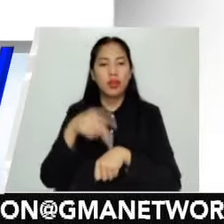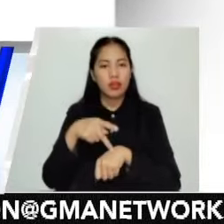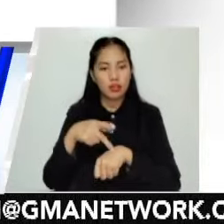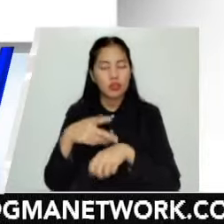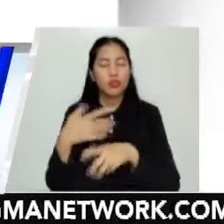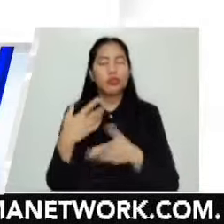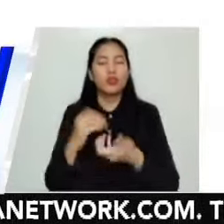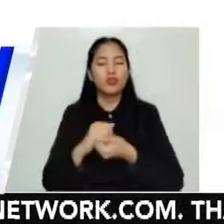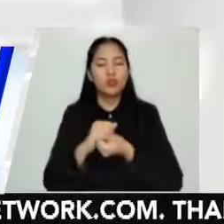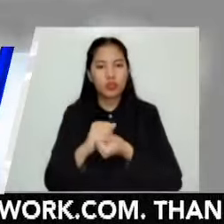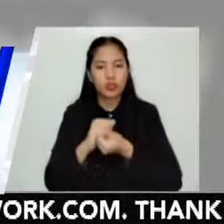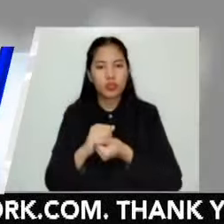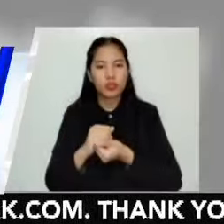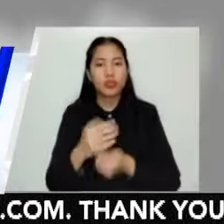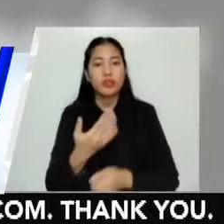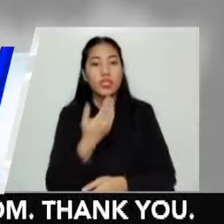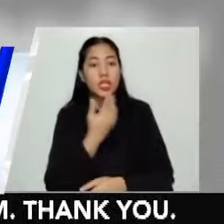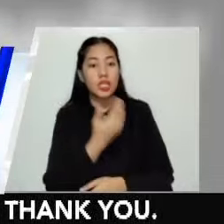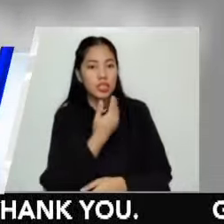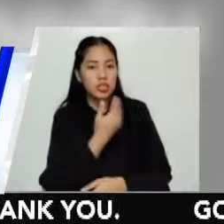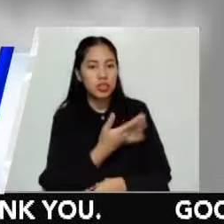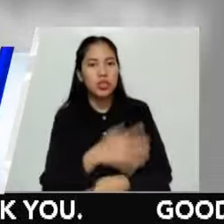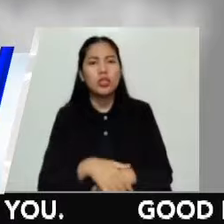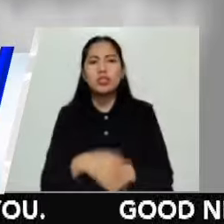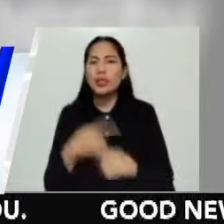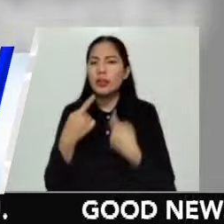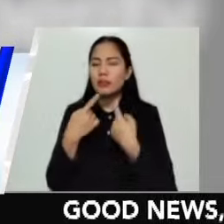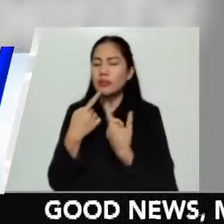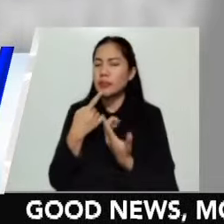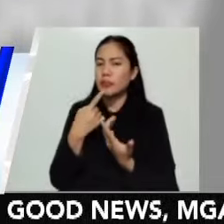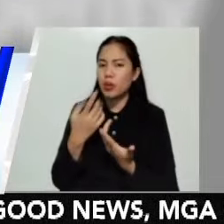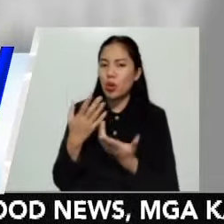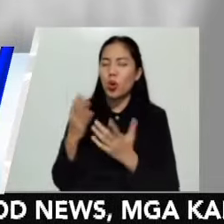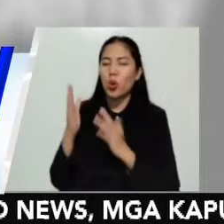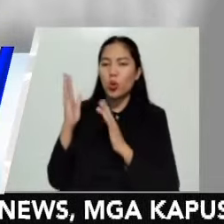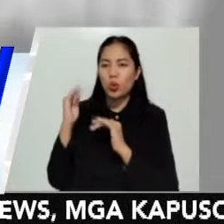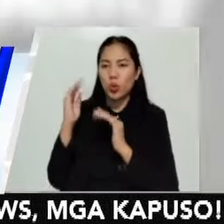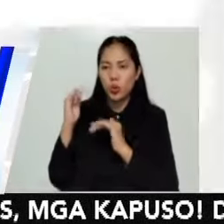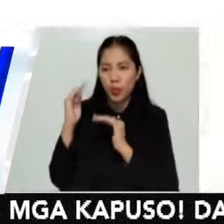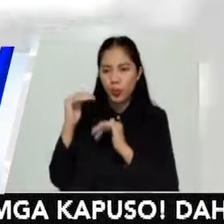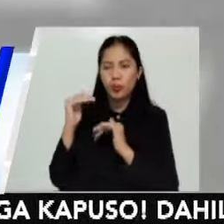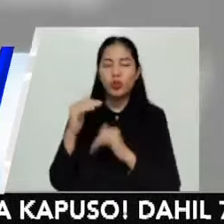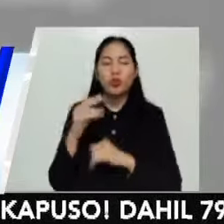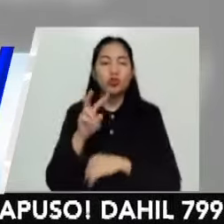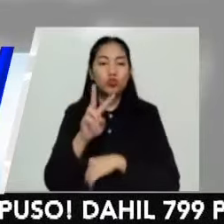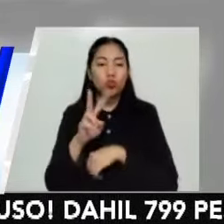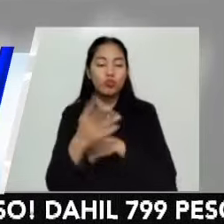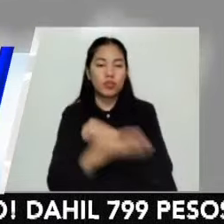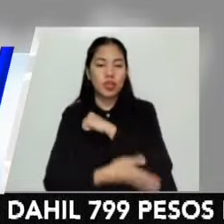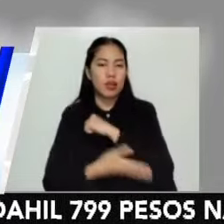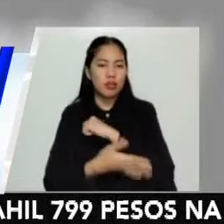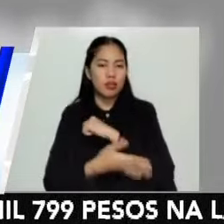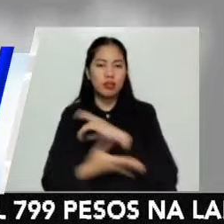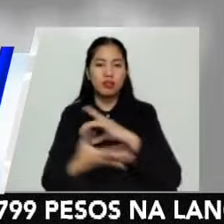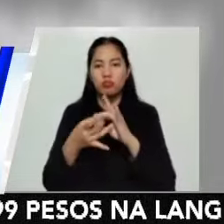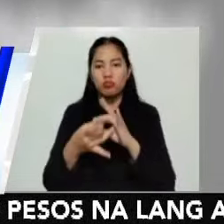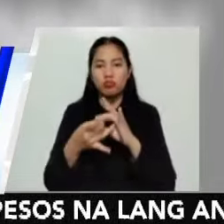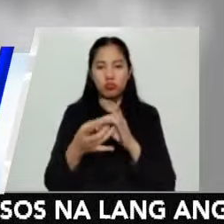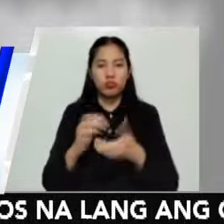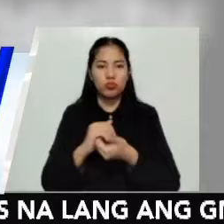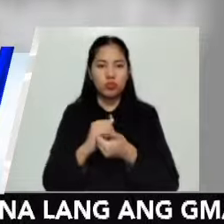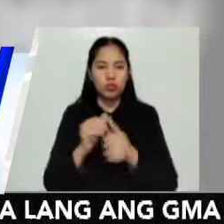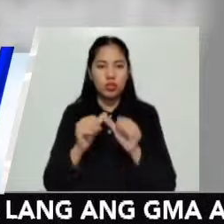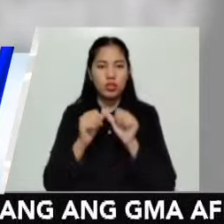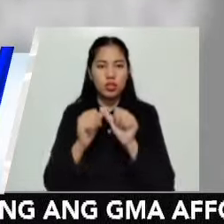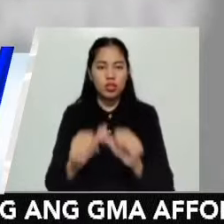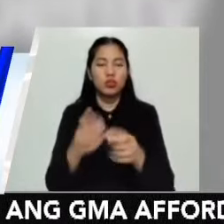si Lai. Umaasa rin daw siya sa people-to-people ties ng dalawang bansa habang pinapanatili ang demokrasya, kapayapaan